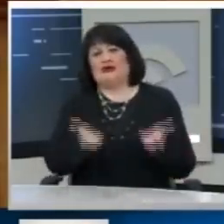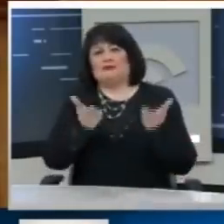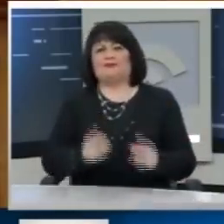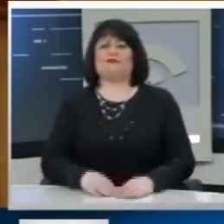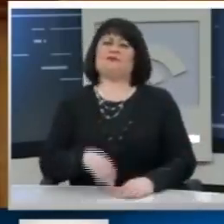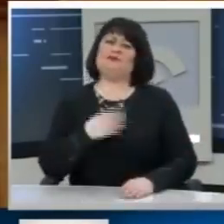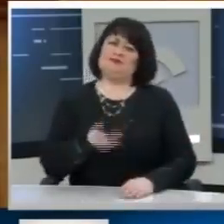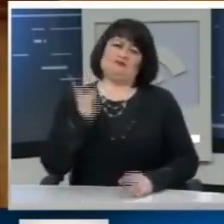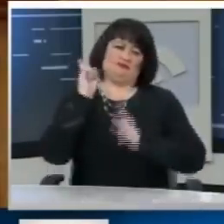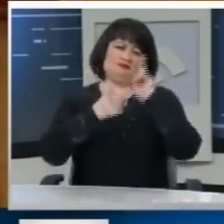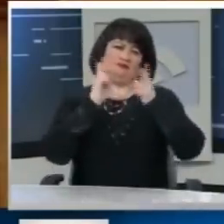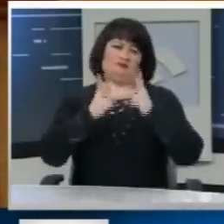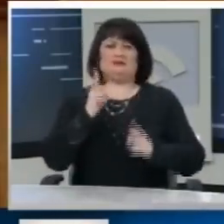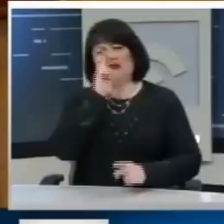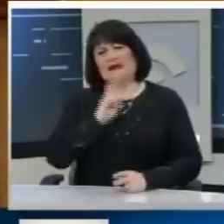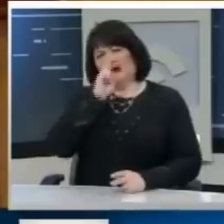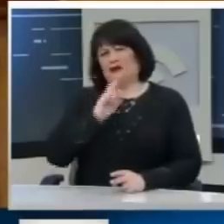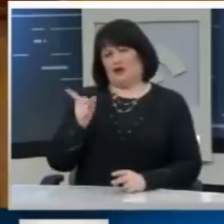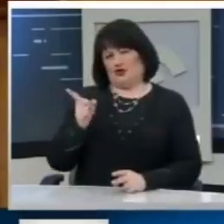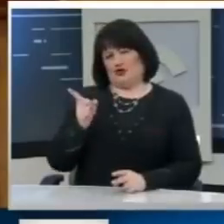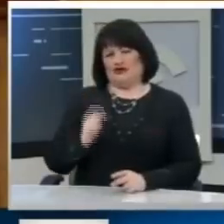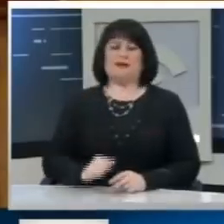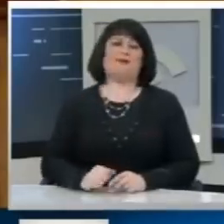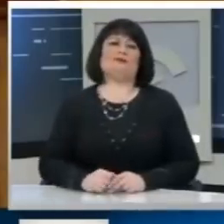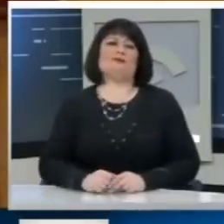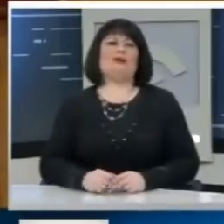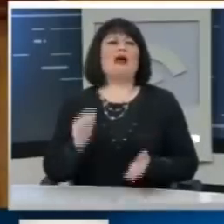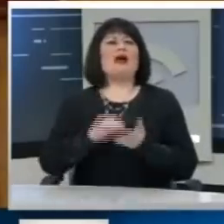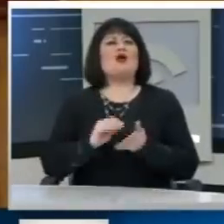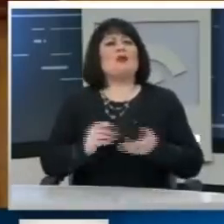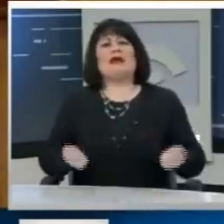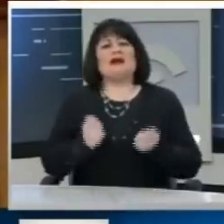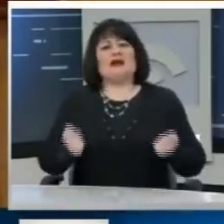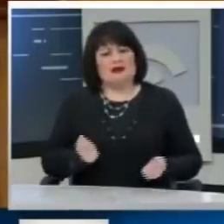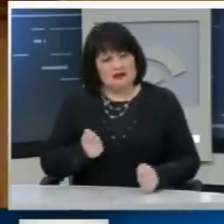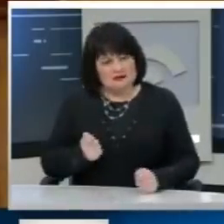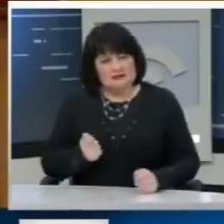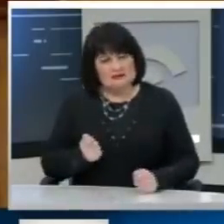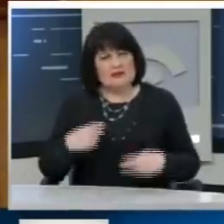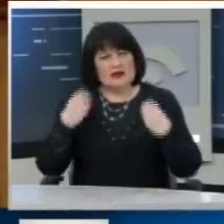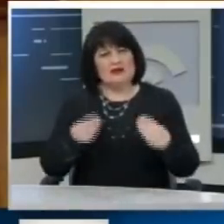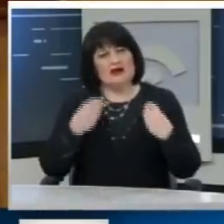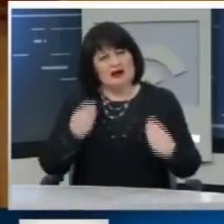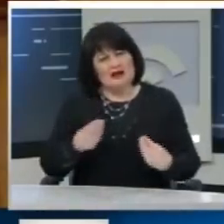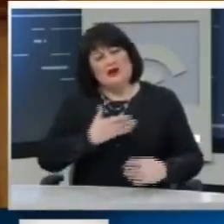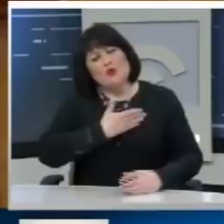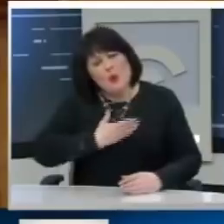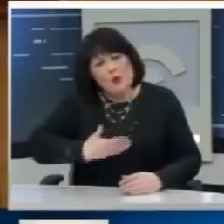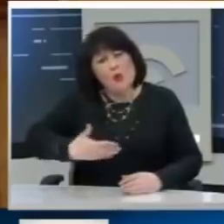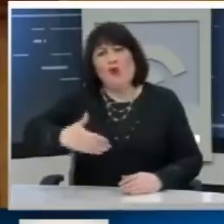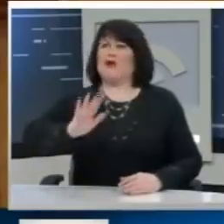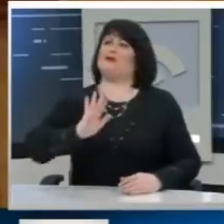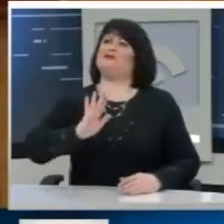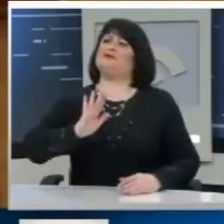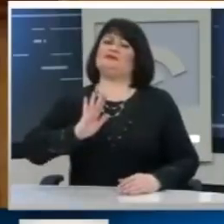μετά κατηγορούσαν και τη Σοβιετική Ένωση. Τι έκαναν άλλο? Τροφοδοτούσαν σε όλο το διάστημα,